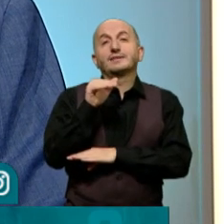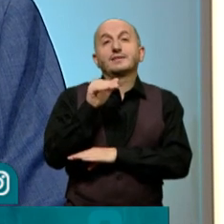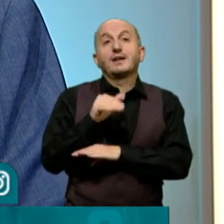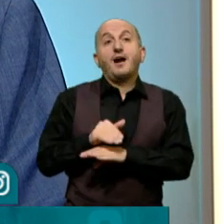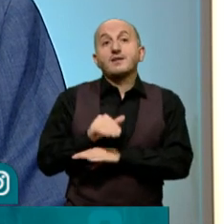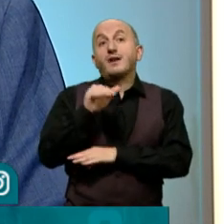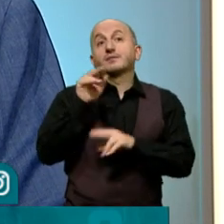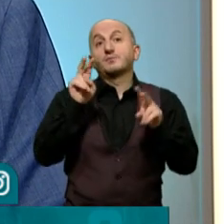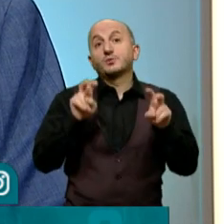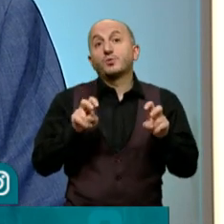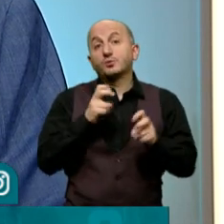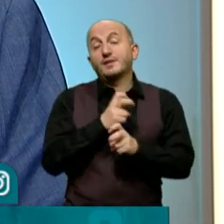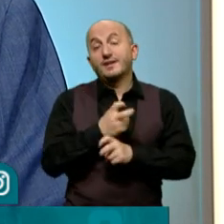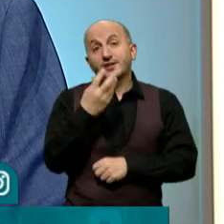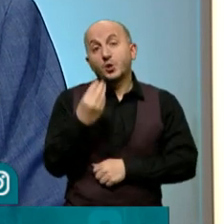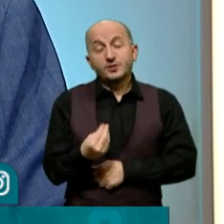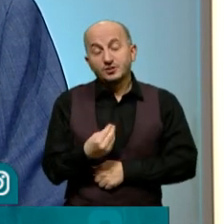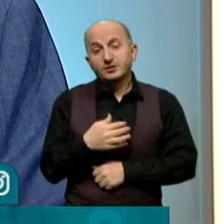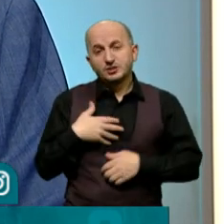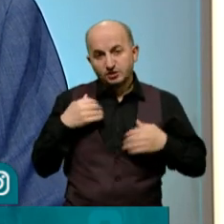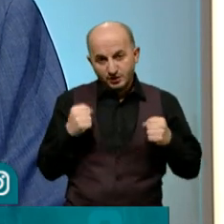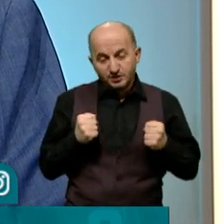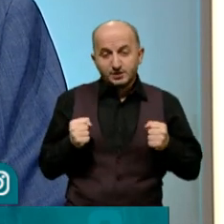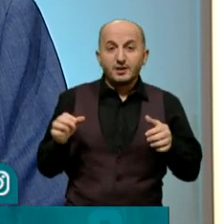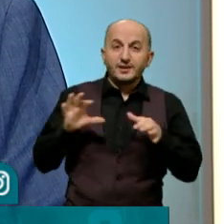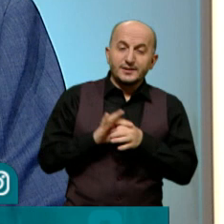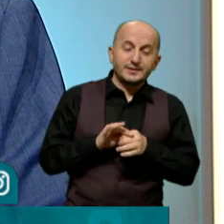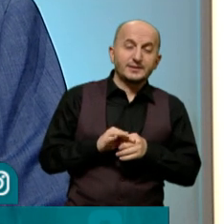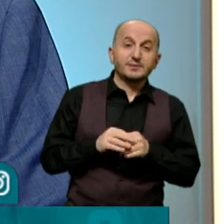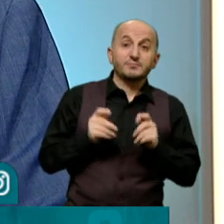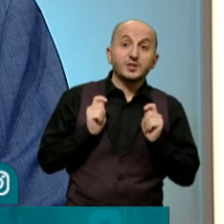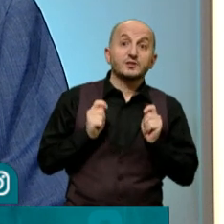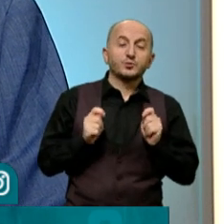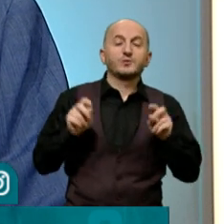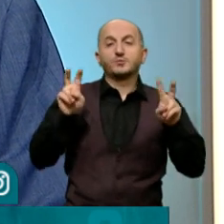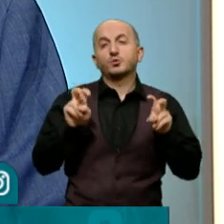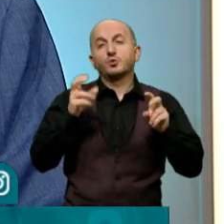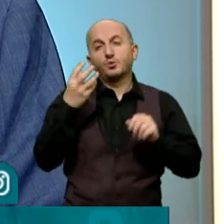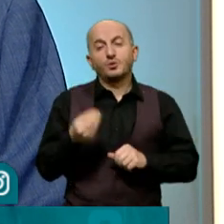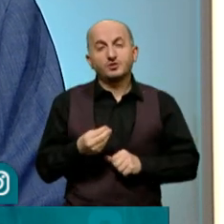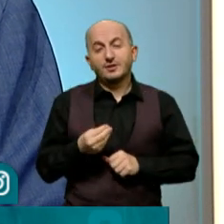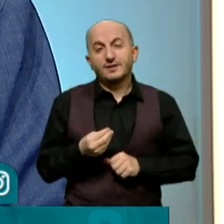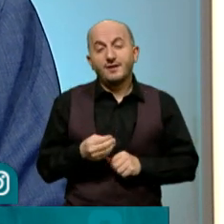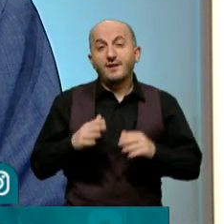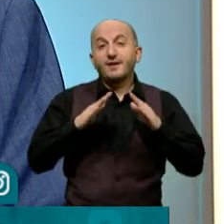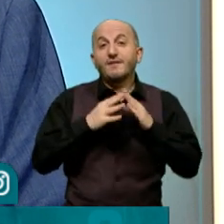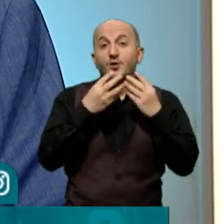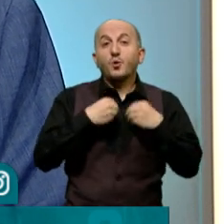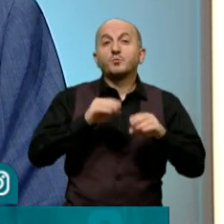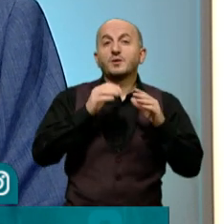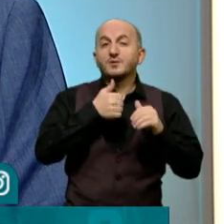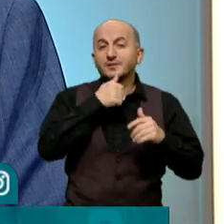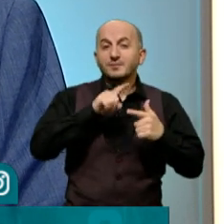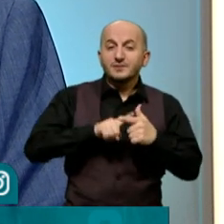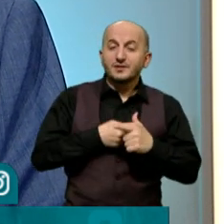Hayati bir konu olacak. Hayır. Sağlıkla ilgili hayati, zaruri bir konu olacak. Ev olmayan adam kirada